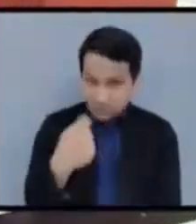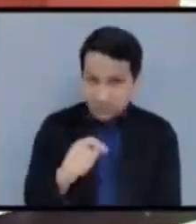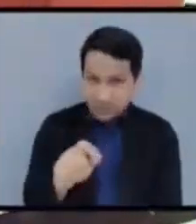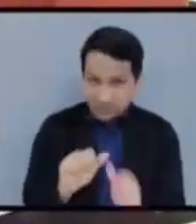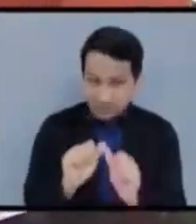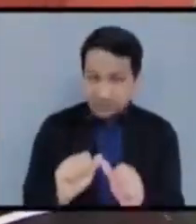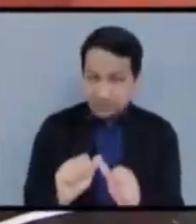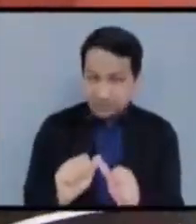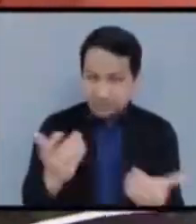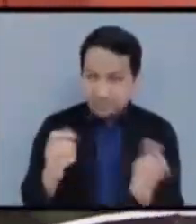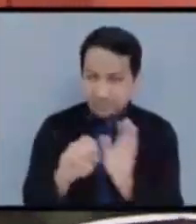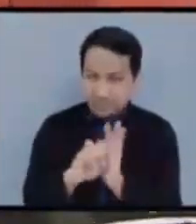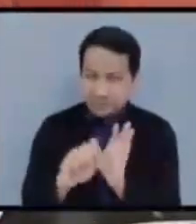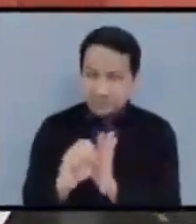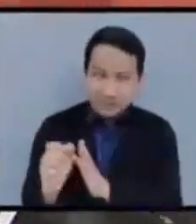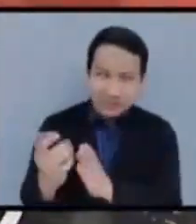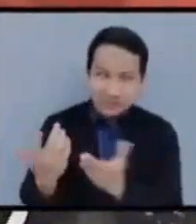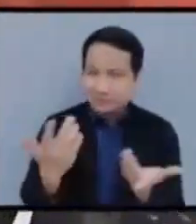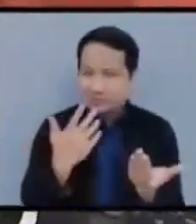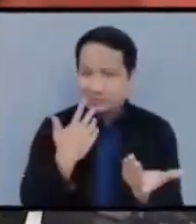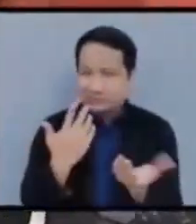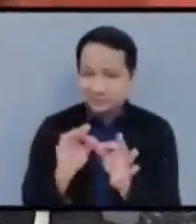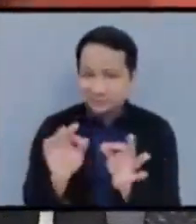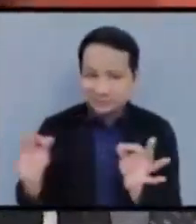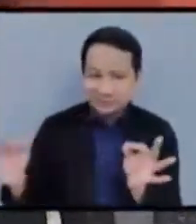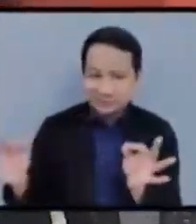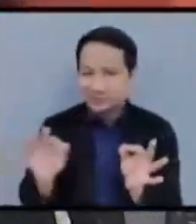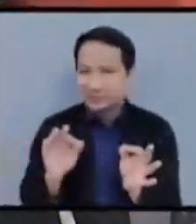sample ng monologue ni Pierre.